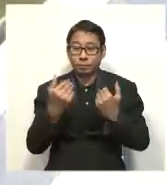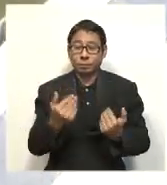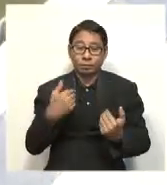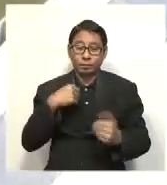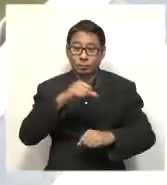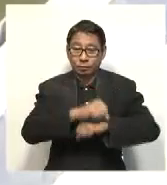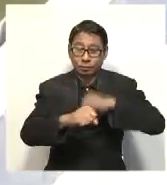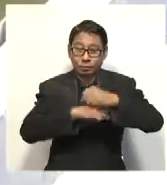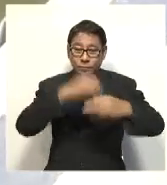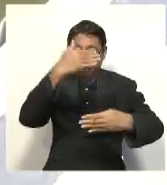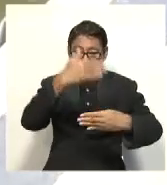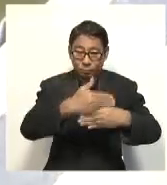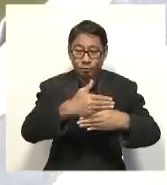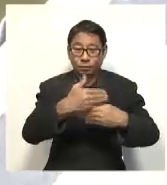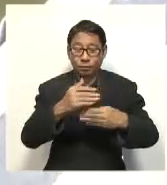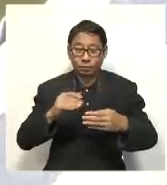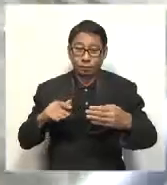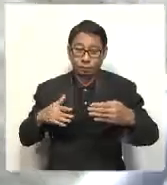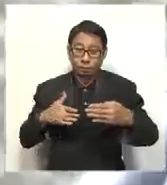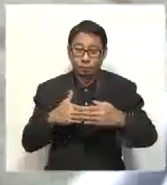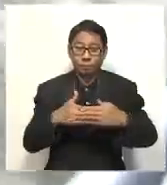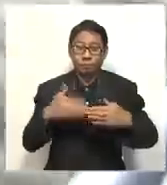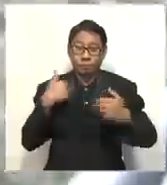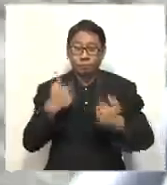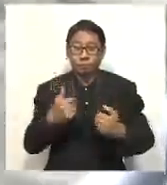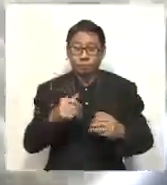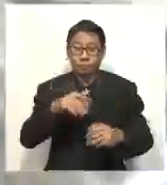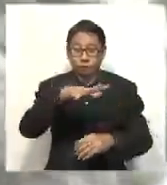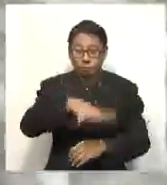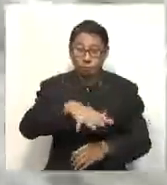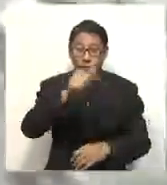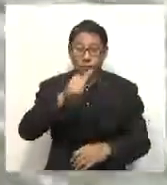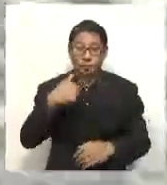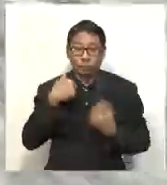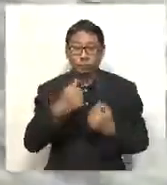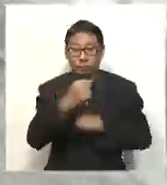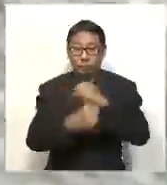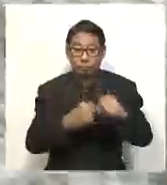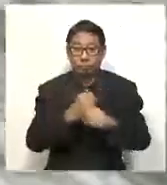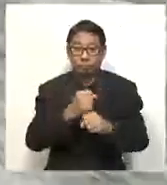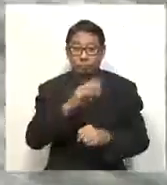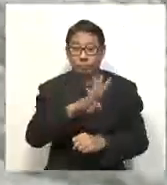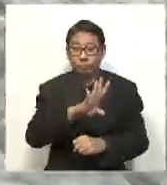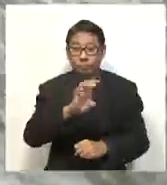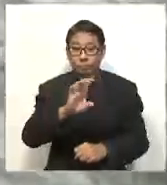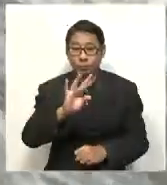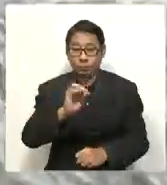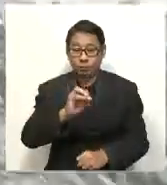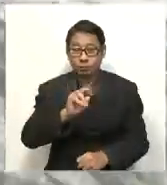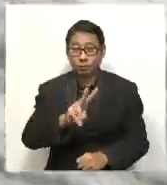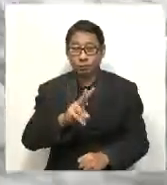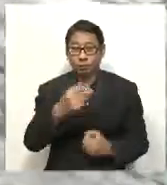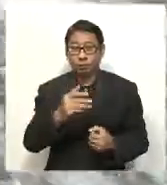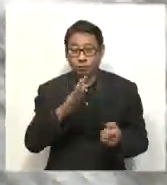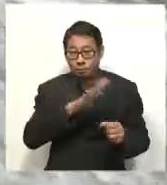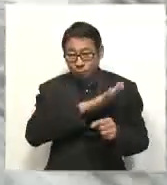การสร้างประตูระบายน้ำกั้นแม่น้ำอิงทางทิศตะวันตกเฉียงใต้ของอำเภอเมืองพะเยาเมื่อปี2482ซึ่งก็